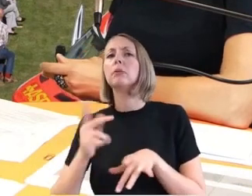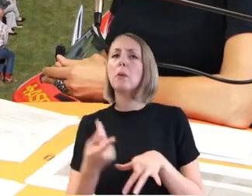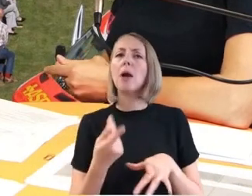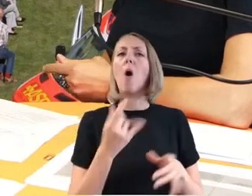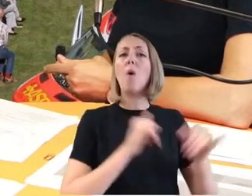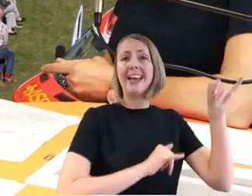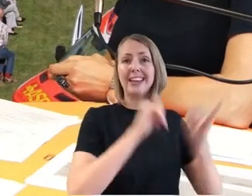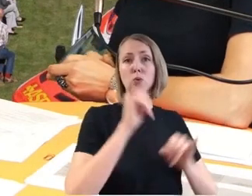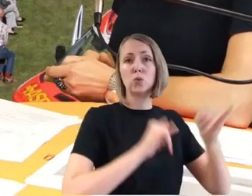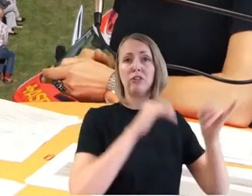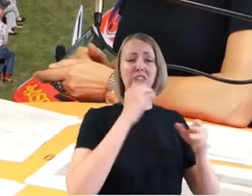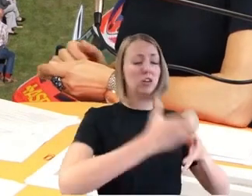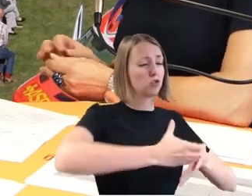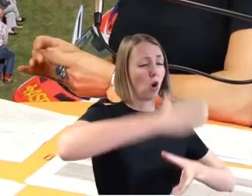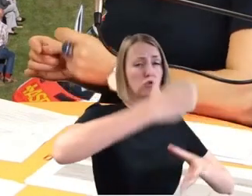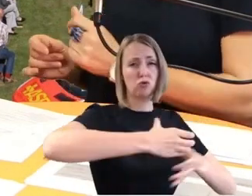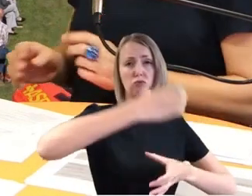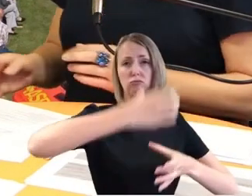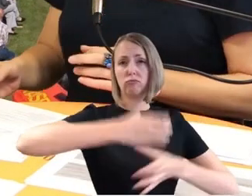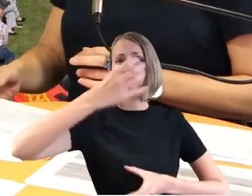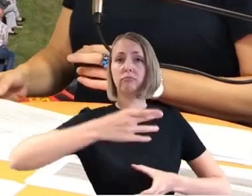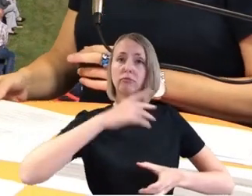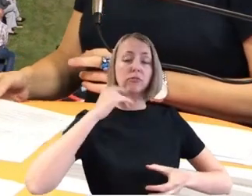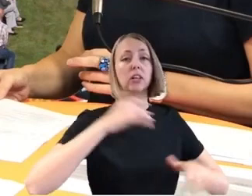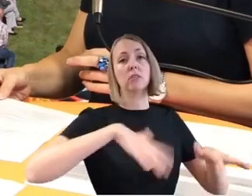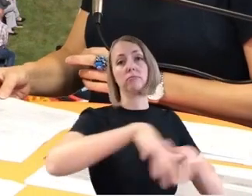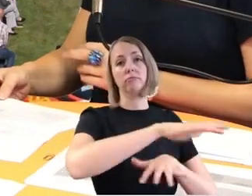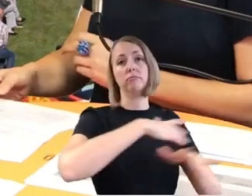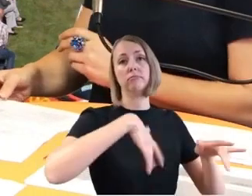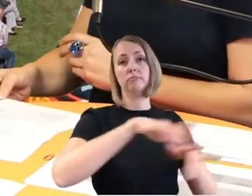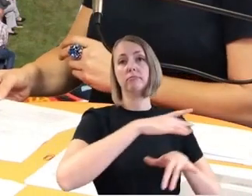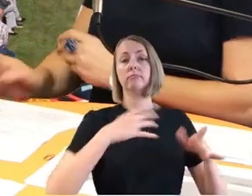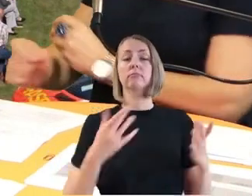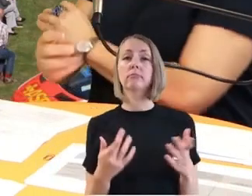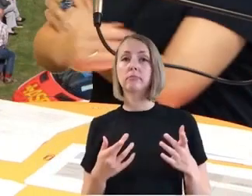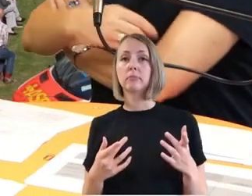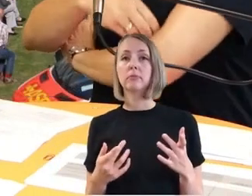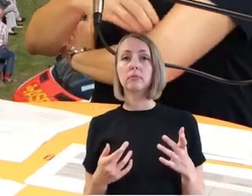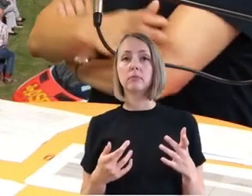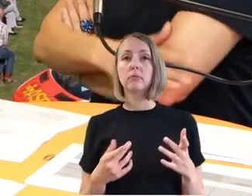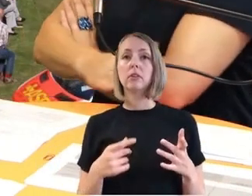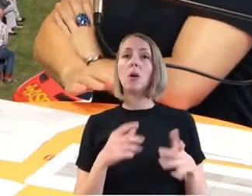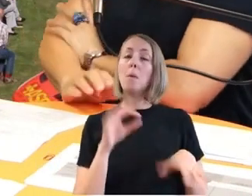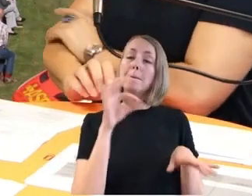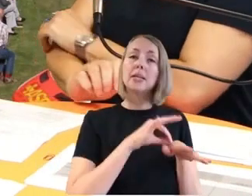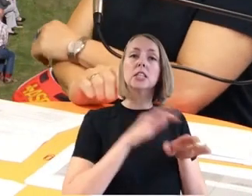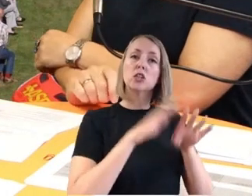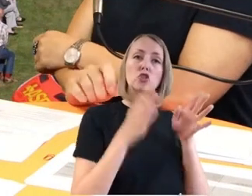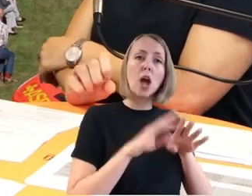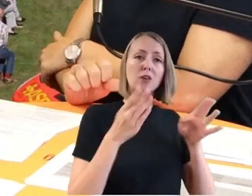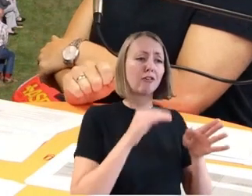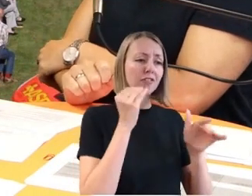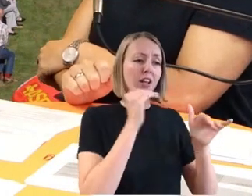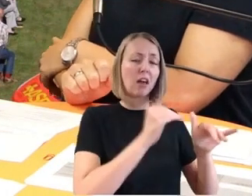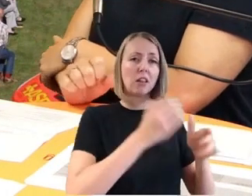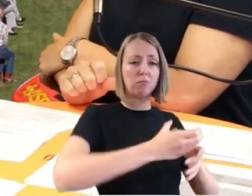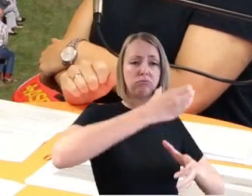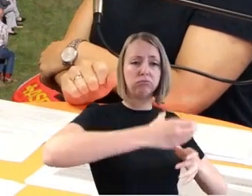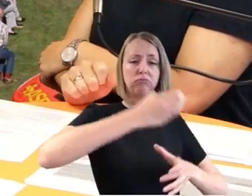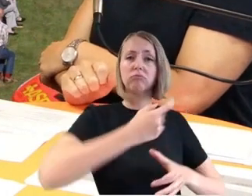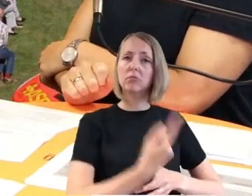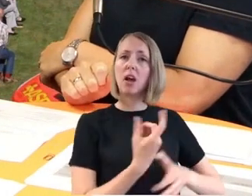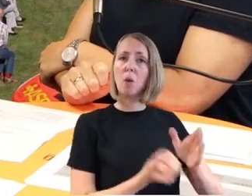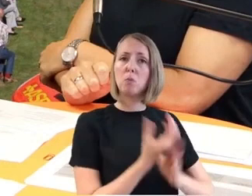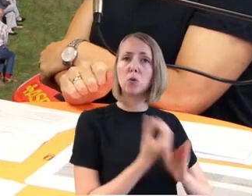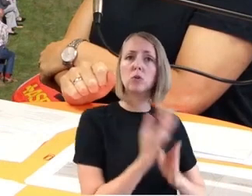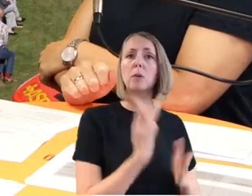in der industrie in der landwirtschaft in medizinischen einrichtungen die sind also vielfältig vorhandenen können auch gezielt hergestellt werden